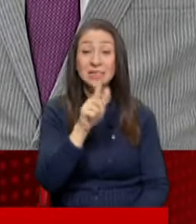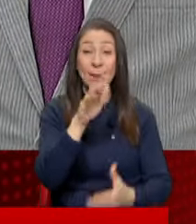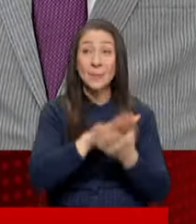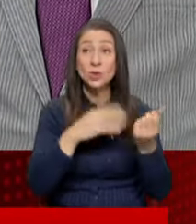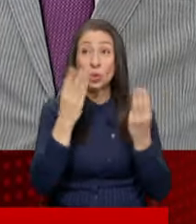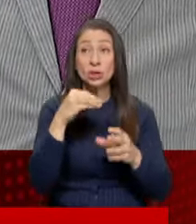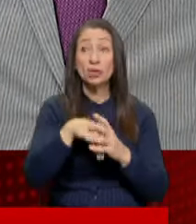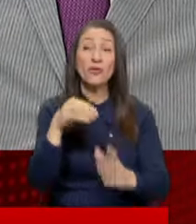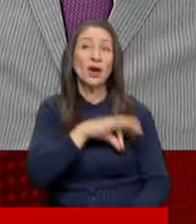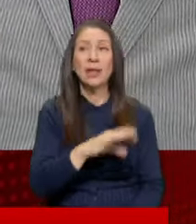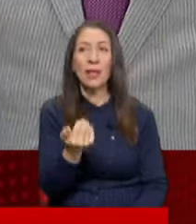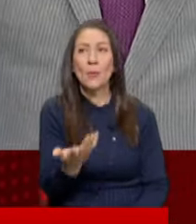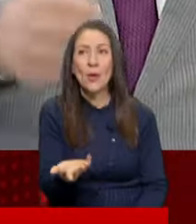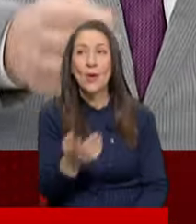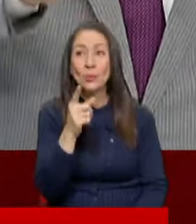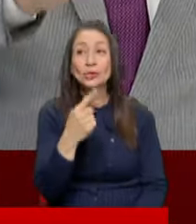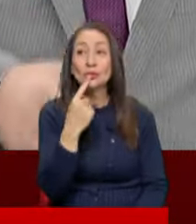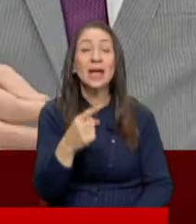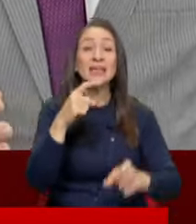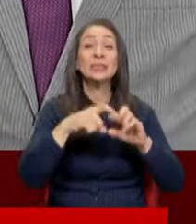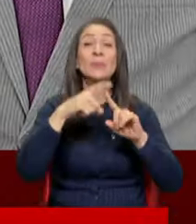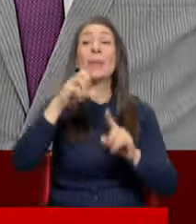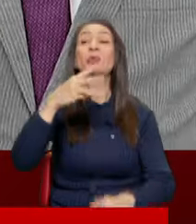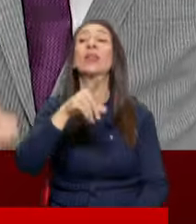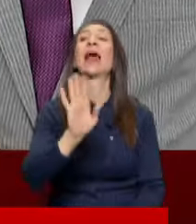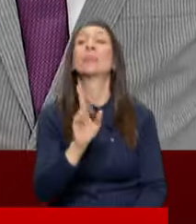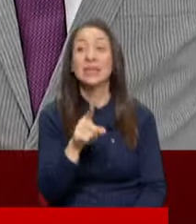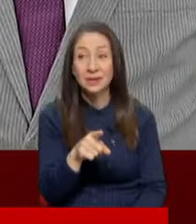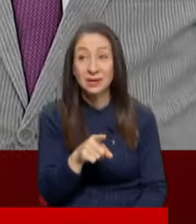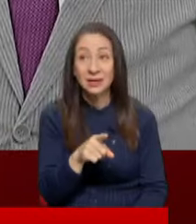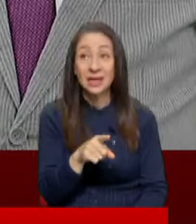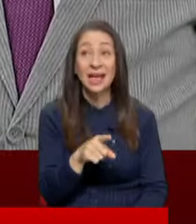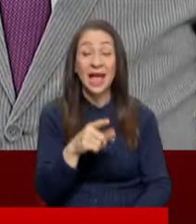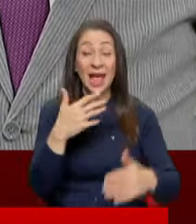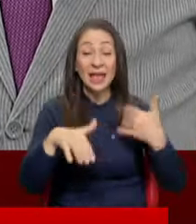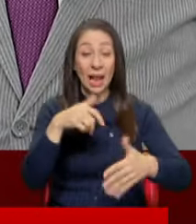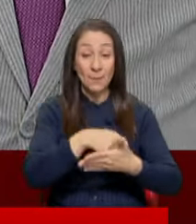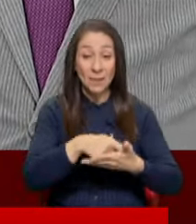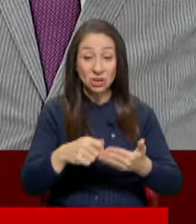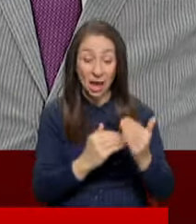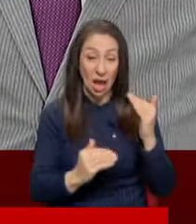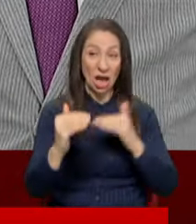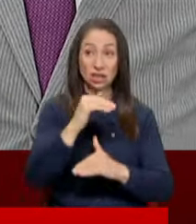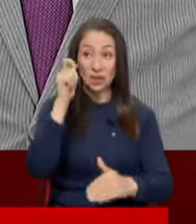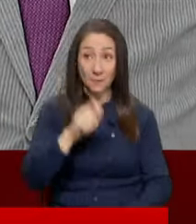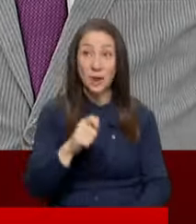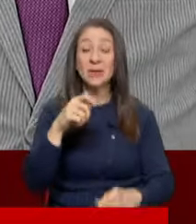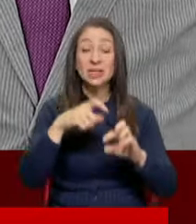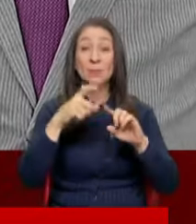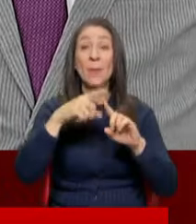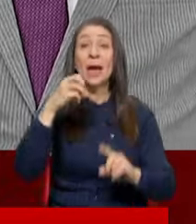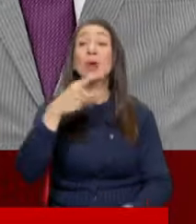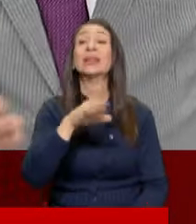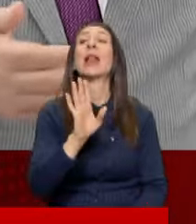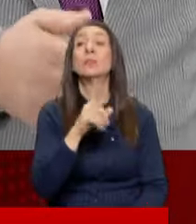mezunu oldukları için faydalanamıyor bunu söyleyen Recep Tayyip Erdoğan değil miydi Engelli maaşını artıracağı diyen Recep Tayyip